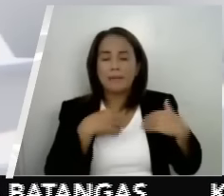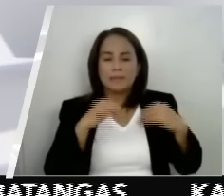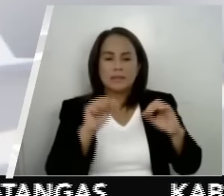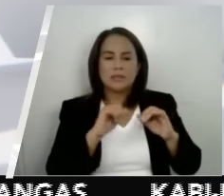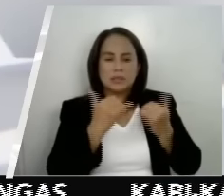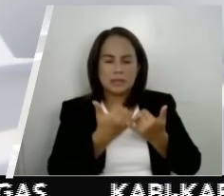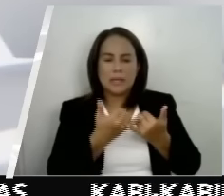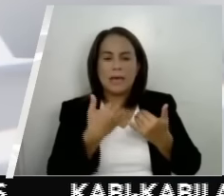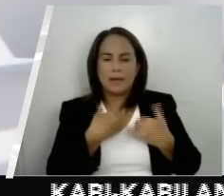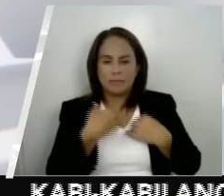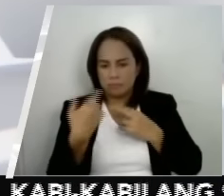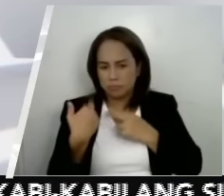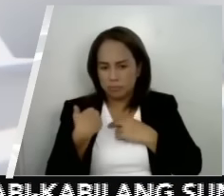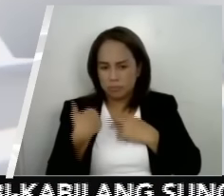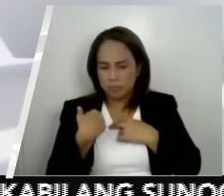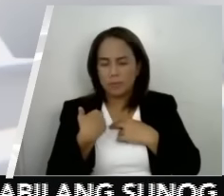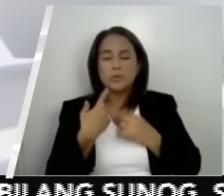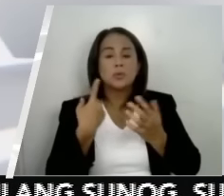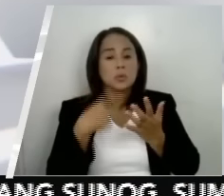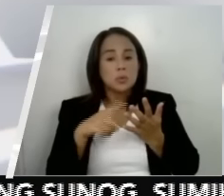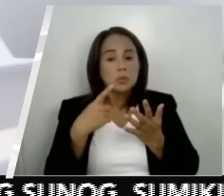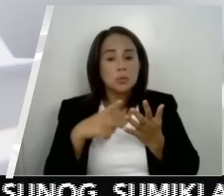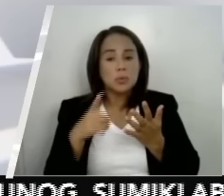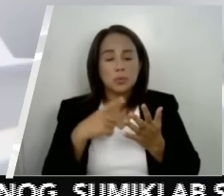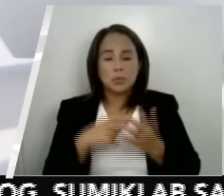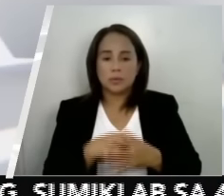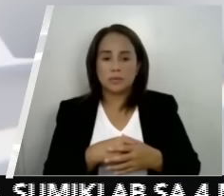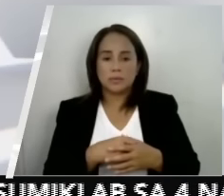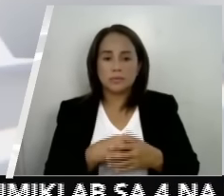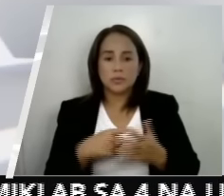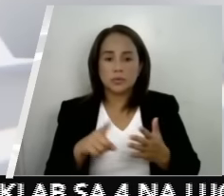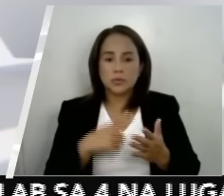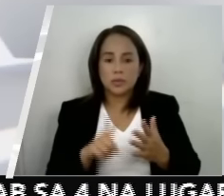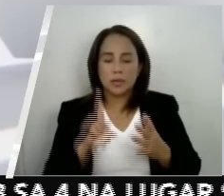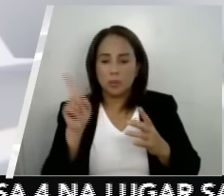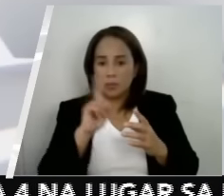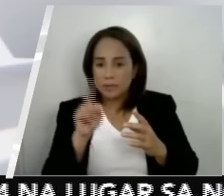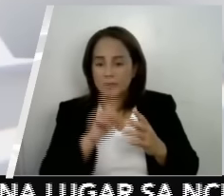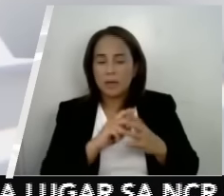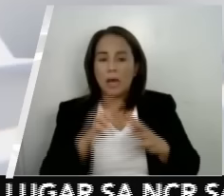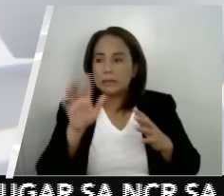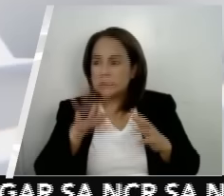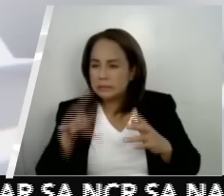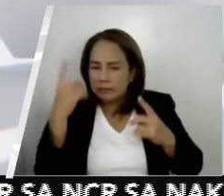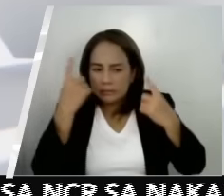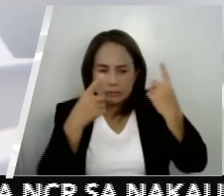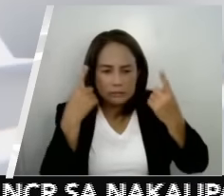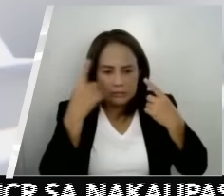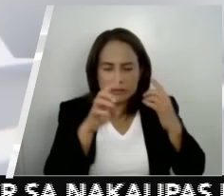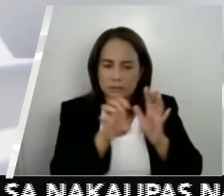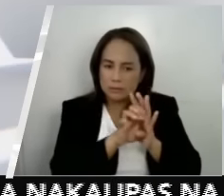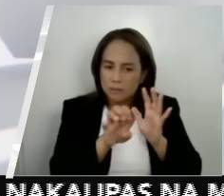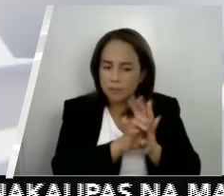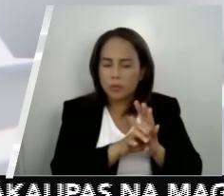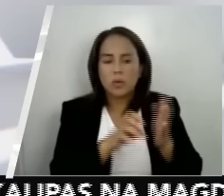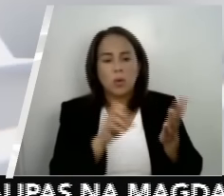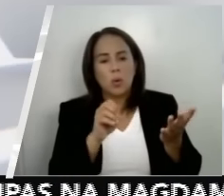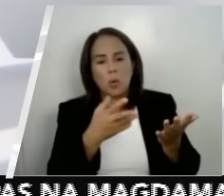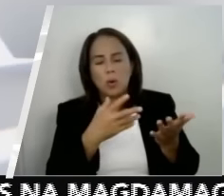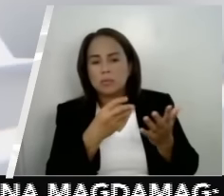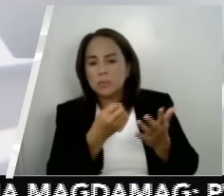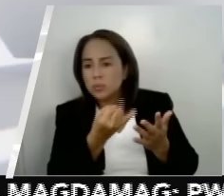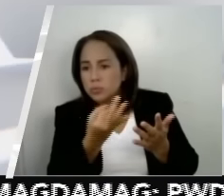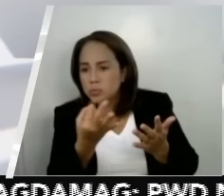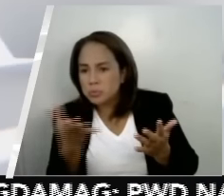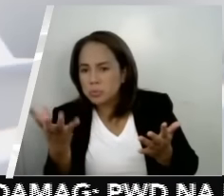saan upang tingnan po yung mga areas of concern, halimbawa, or mga numero po ng mga